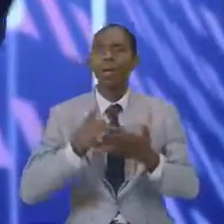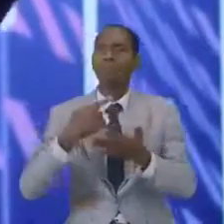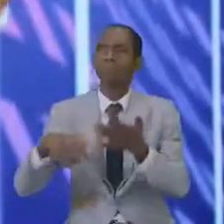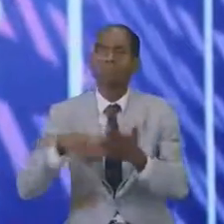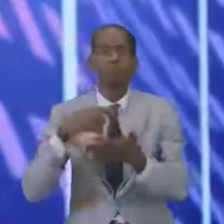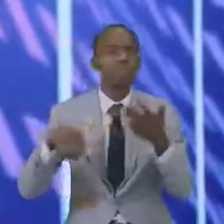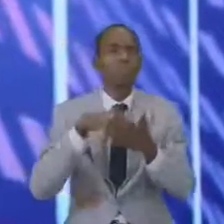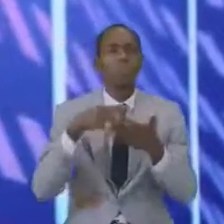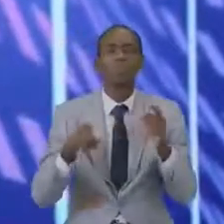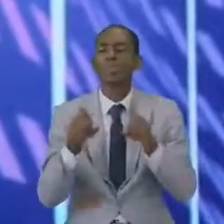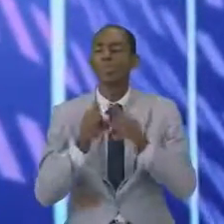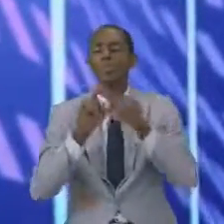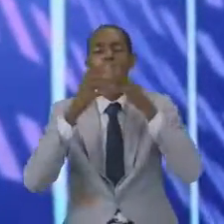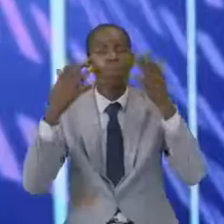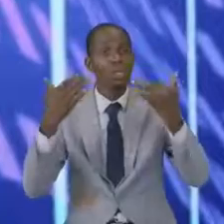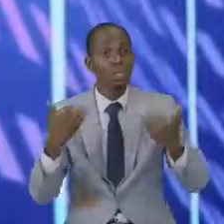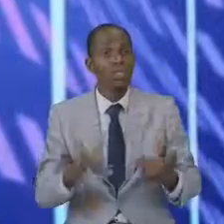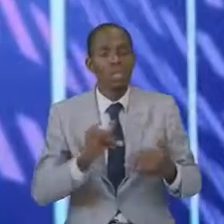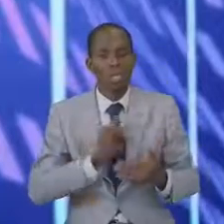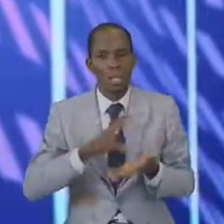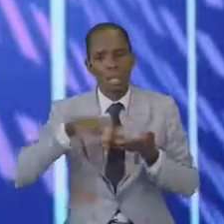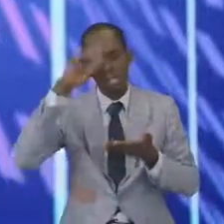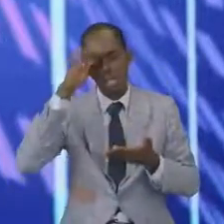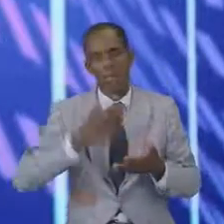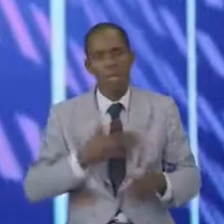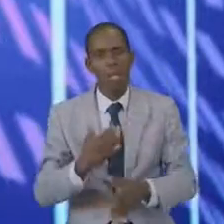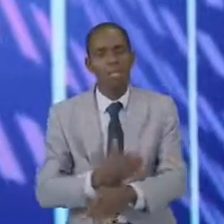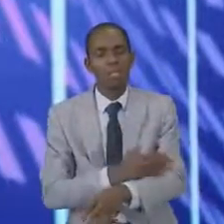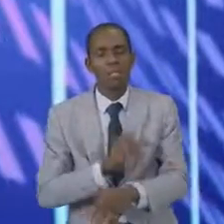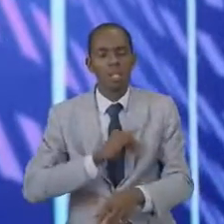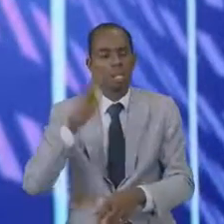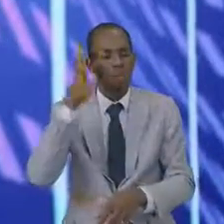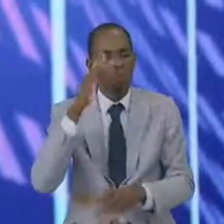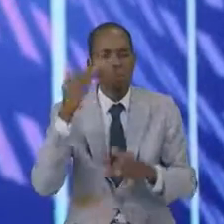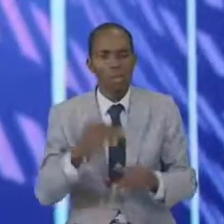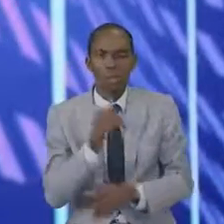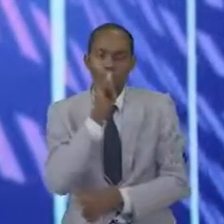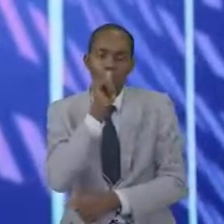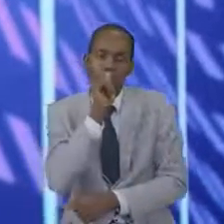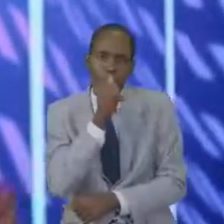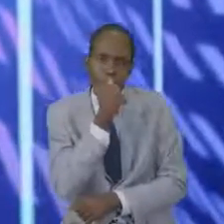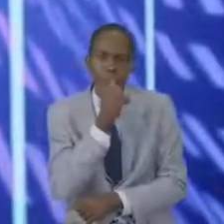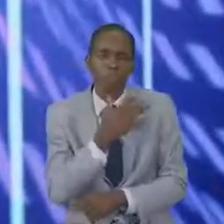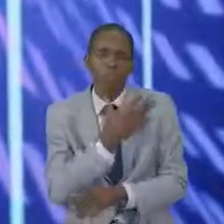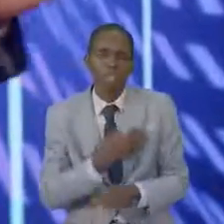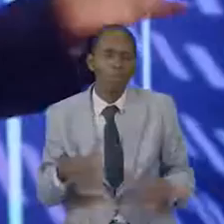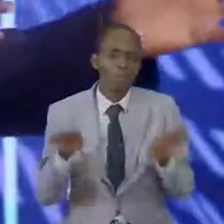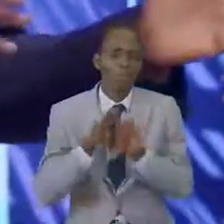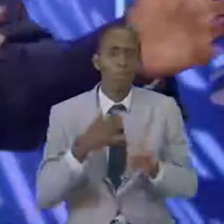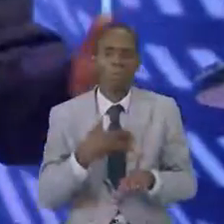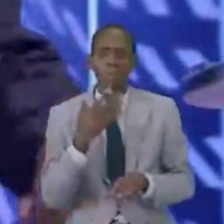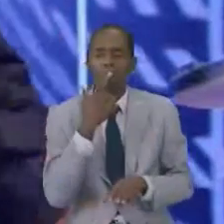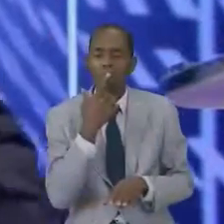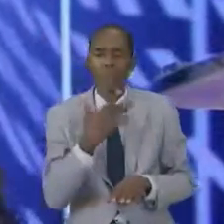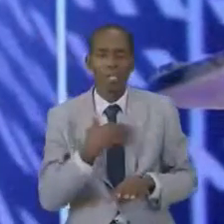corrigé je vais avoir la peur du cœur maintenant que tout le monde fasse ce qu'il veut faire maintenant en souhaitant la pendant que